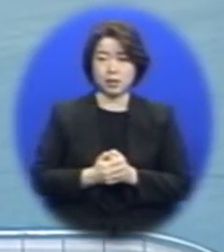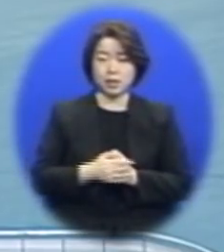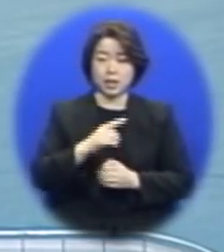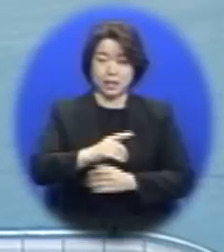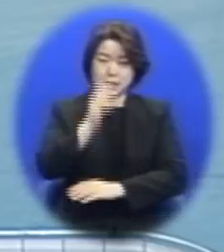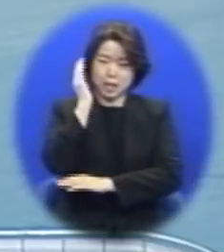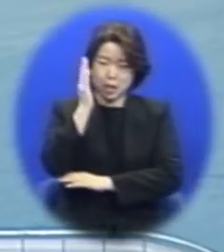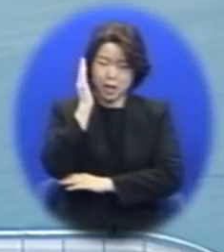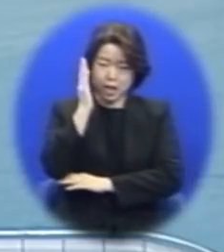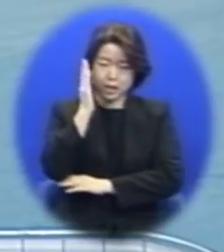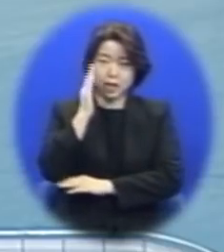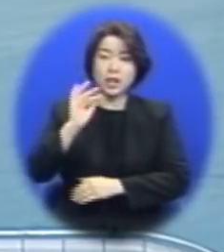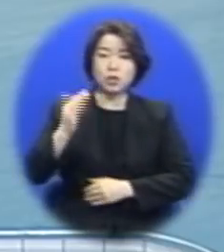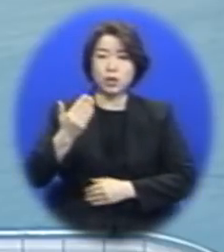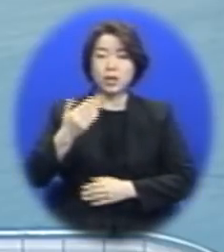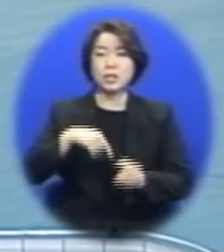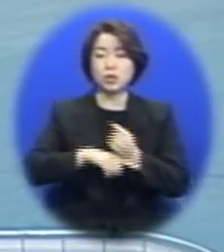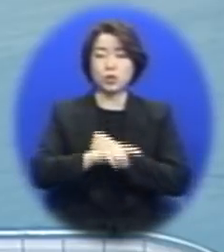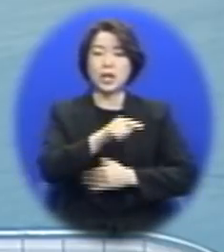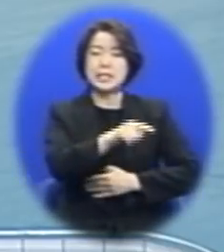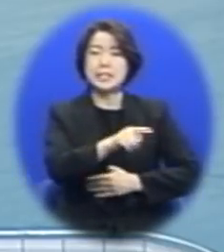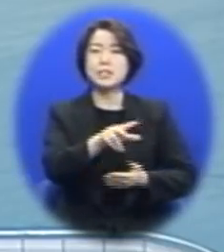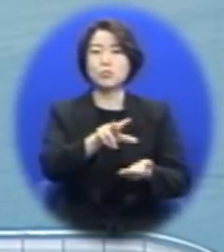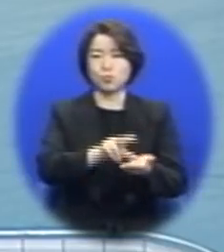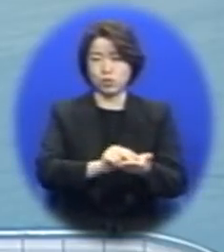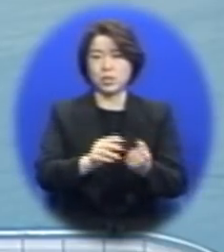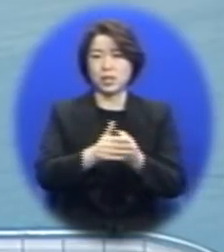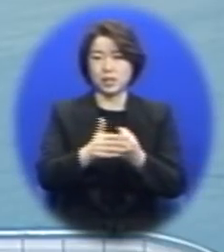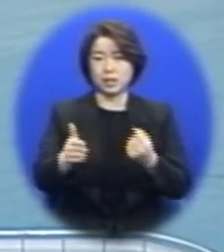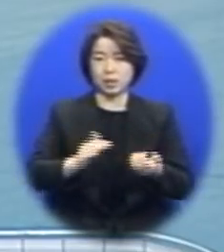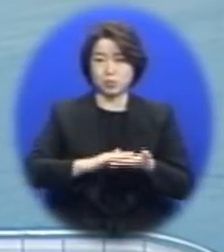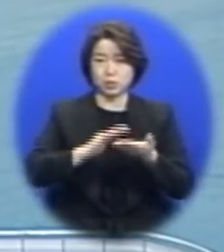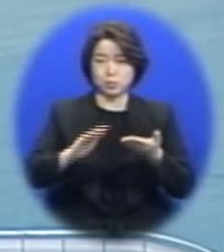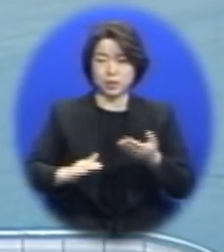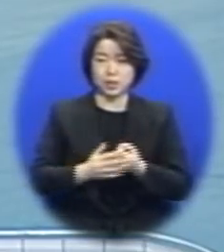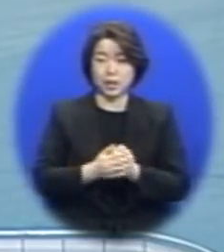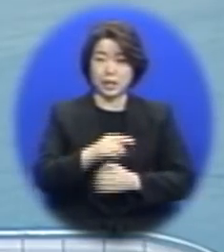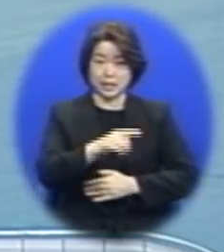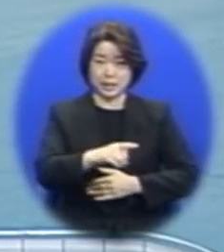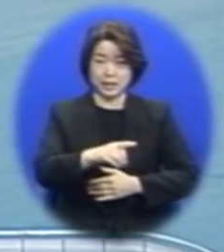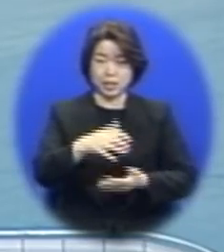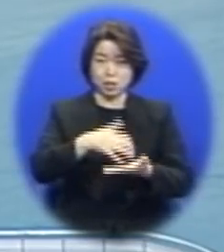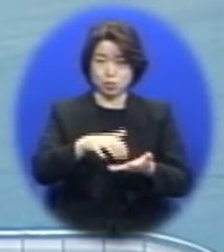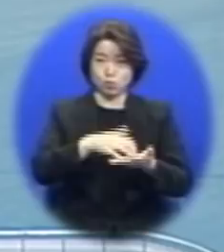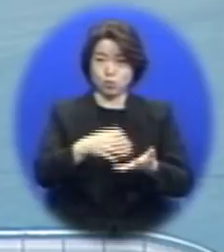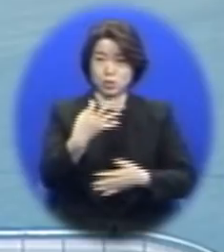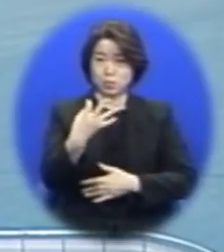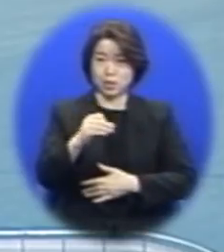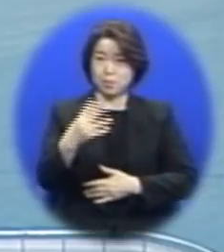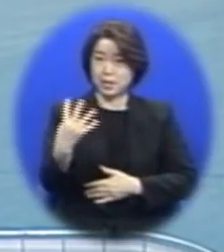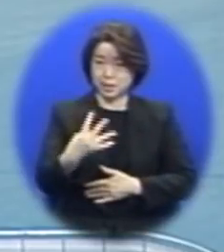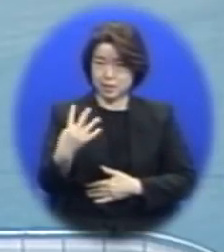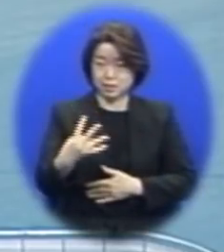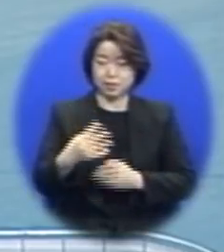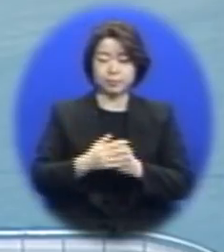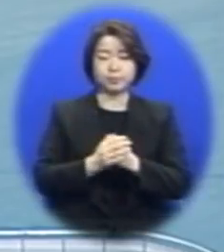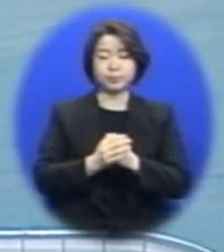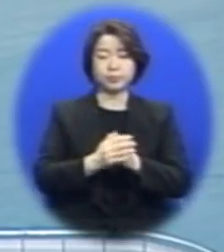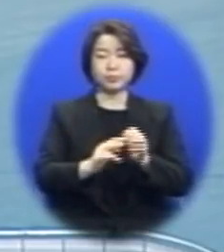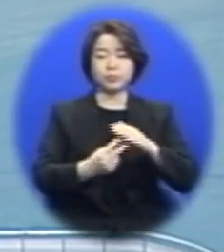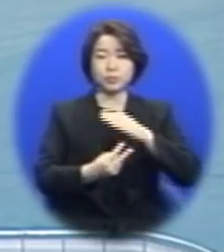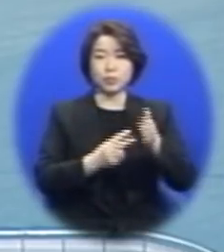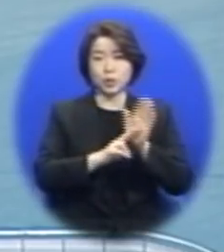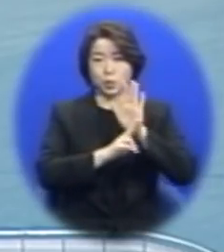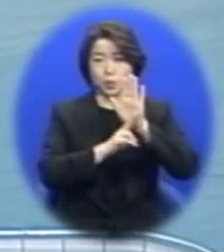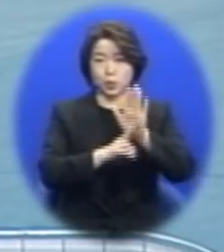하나가 바로 이 문제 때문이기도 했습니다. 이 14만 4천 명이라는 수가 요한계시록 7장에 나오는